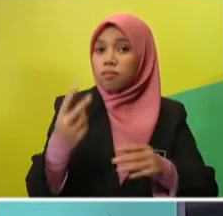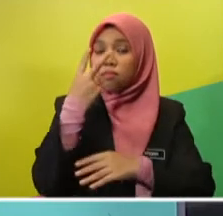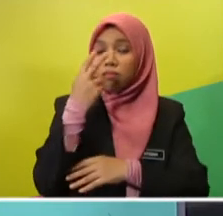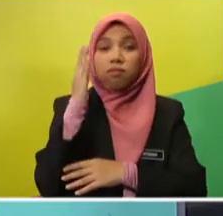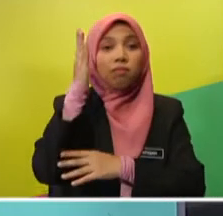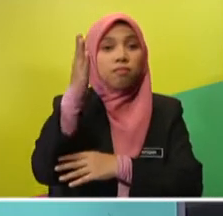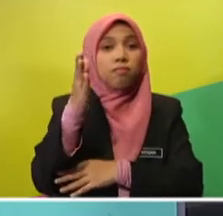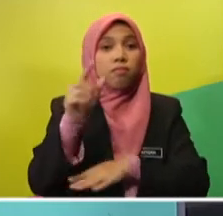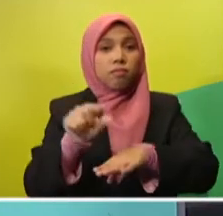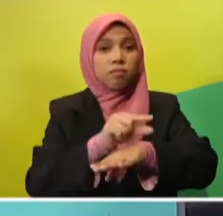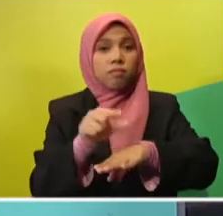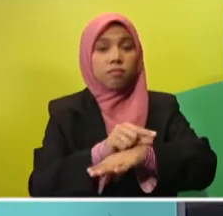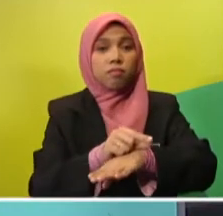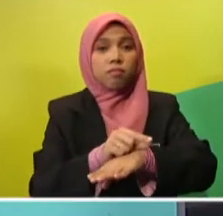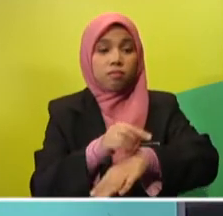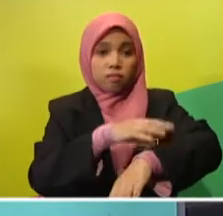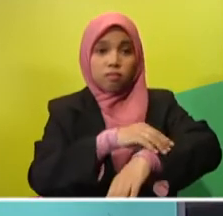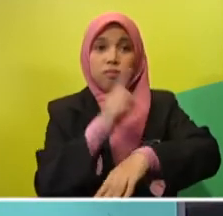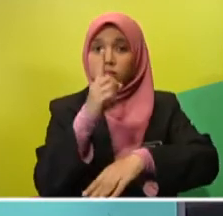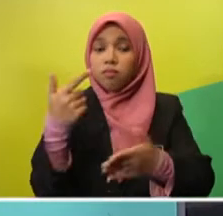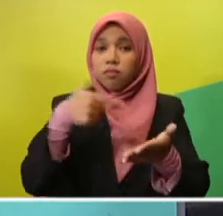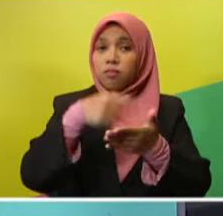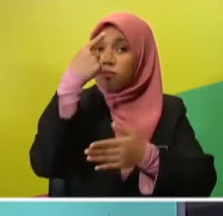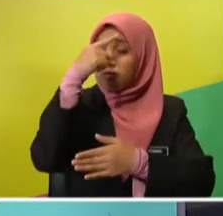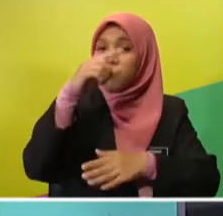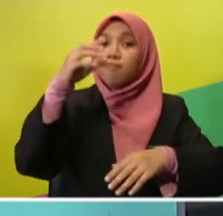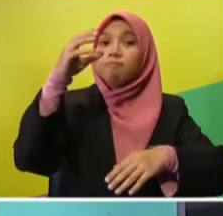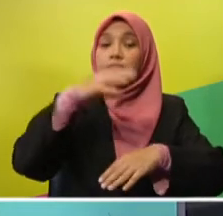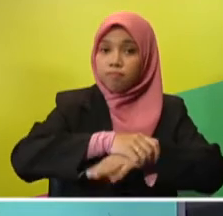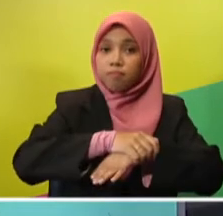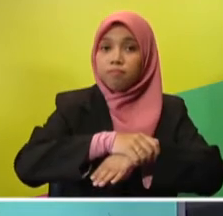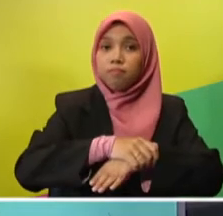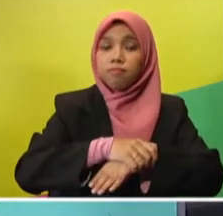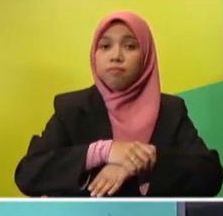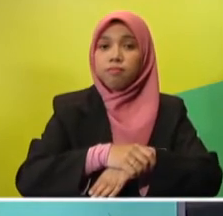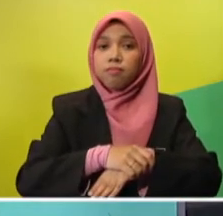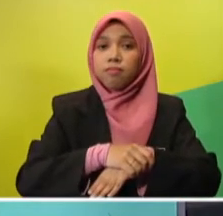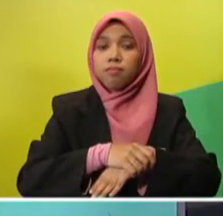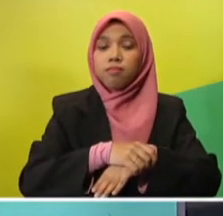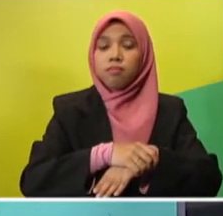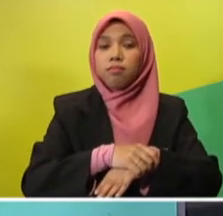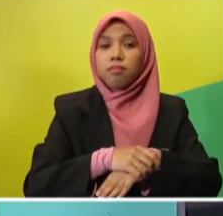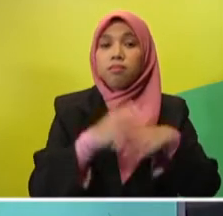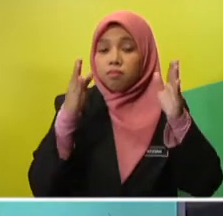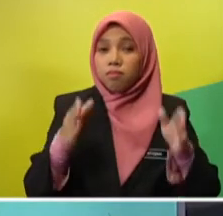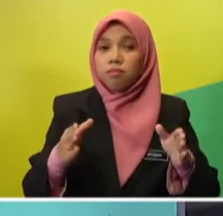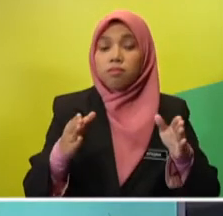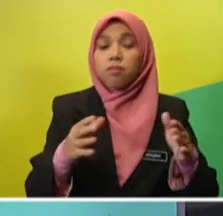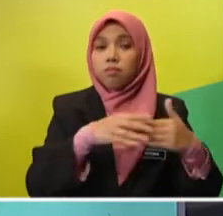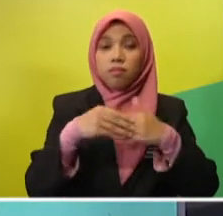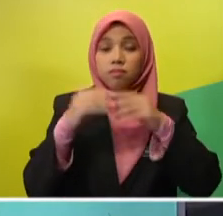menggunakan tangan yang sebelah lagi untuk memegang lengan pemandu celik. Okey. Faham, cikgu?